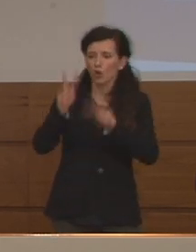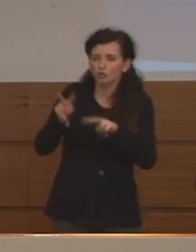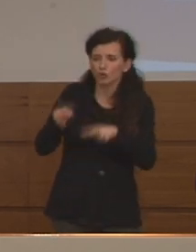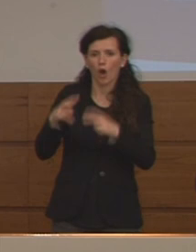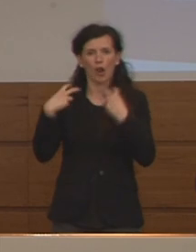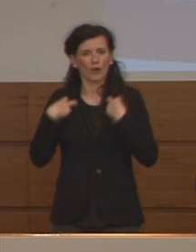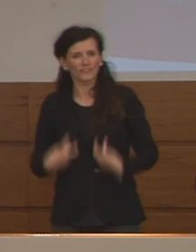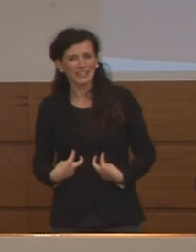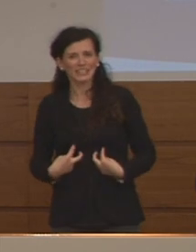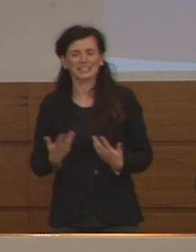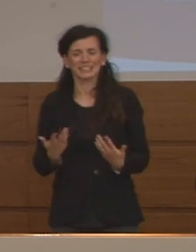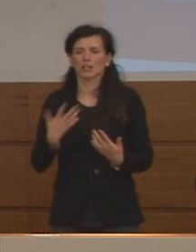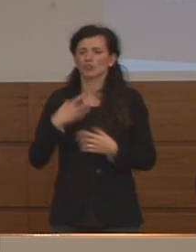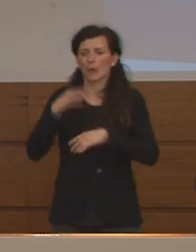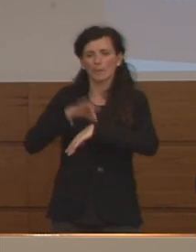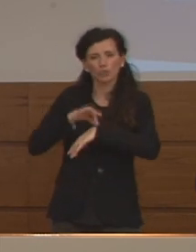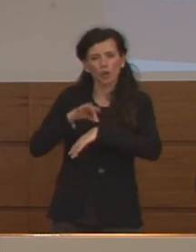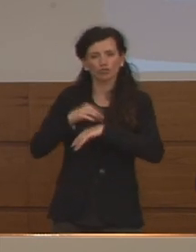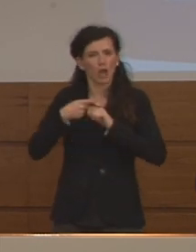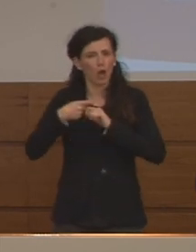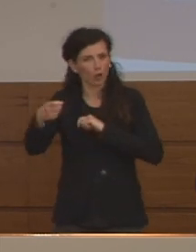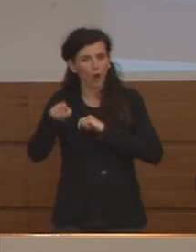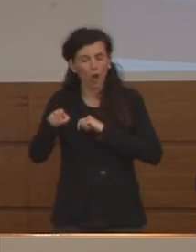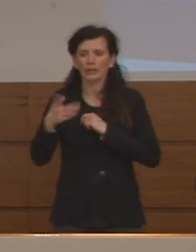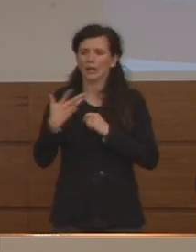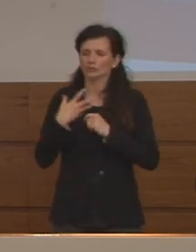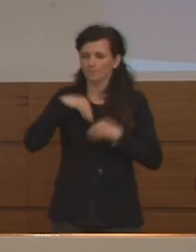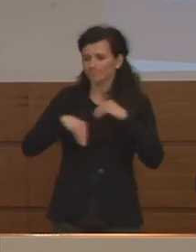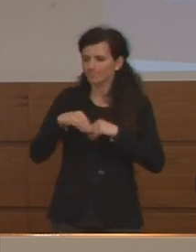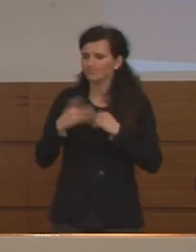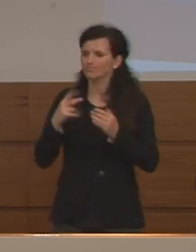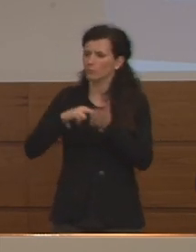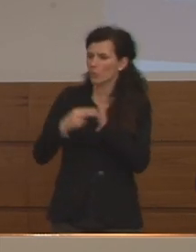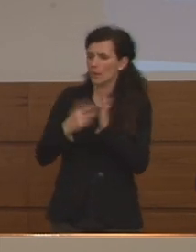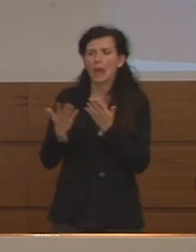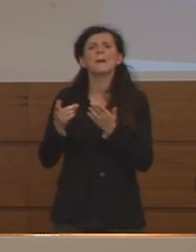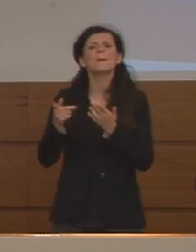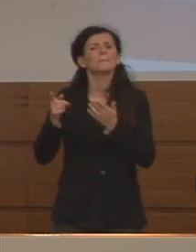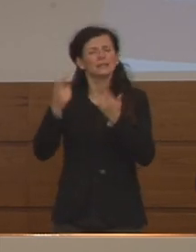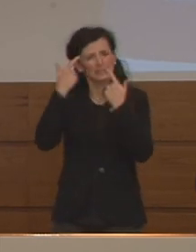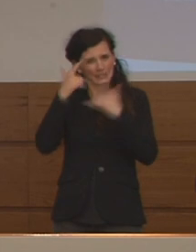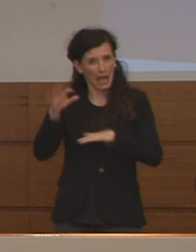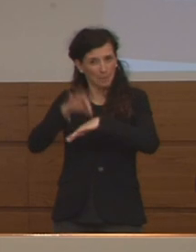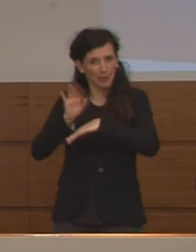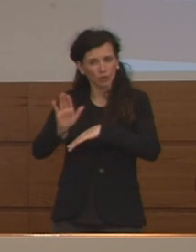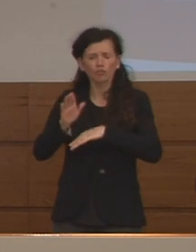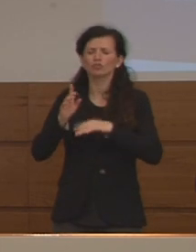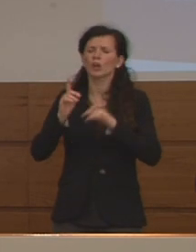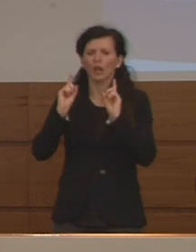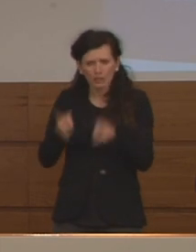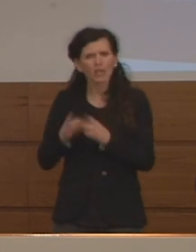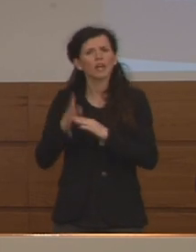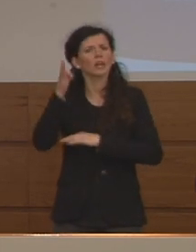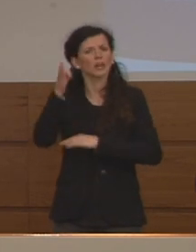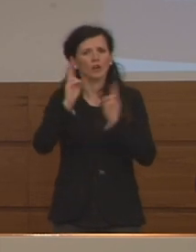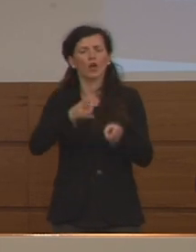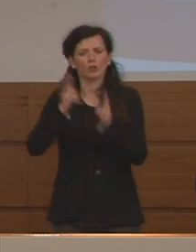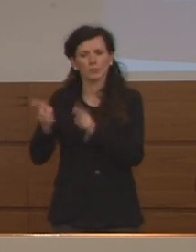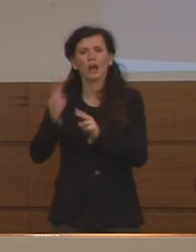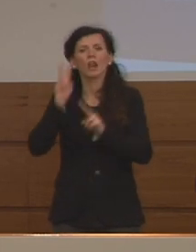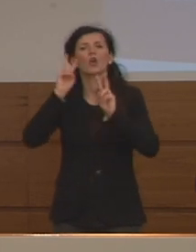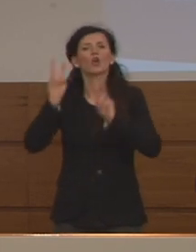perché hanno una patologia cronica o hanno motivo di farlo tutti coloro che hanno dei sintomi che meritano attenzione ospedaliera